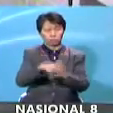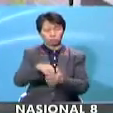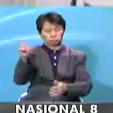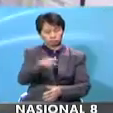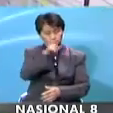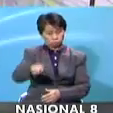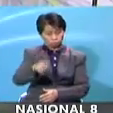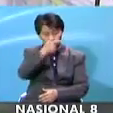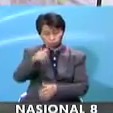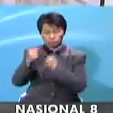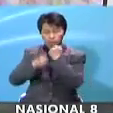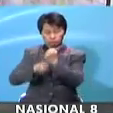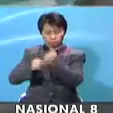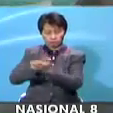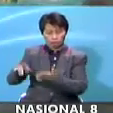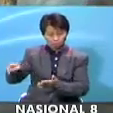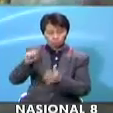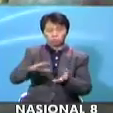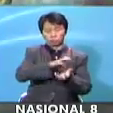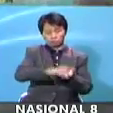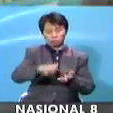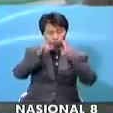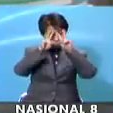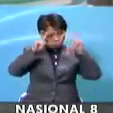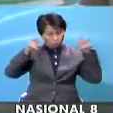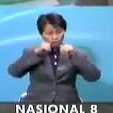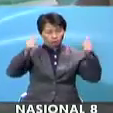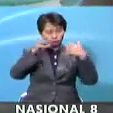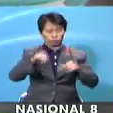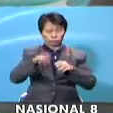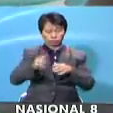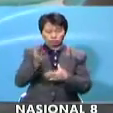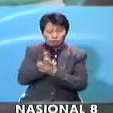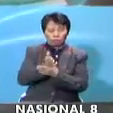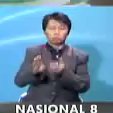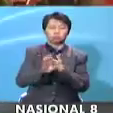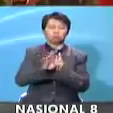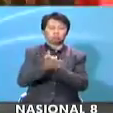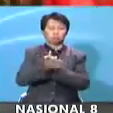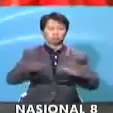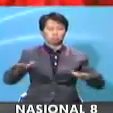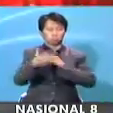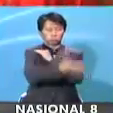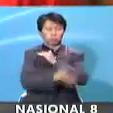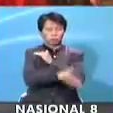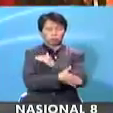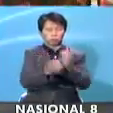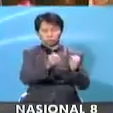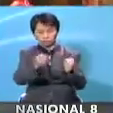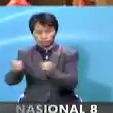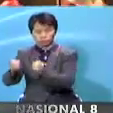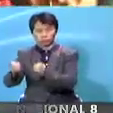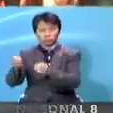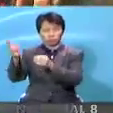larangan dibuat kerana perhimpunan haram boleh menjejaskan ketenteraman awam serta boleh menggugat keselamatan dan kestabilan negara. Penganjuran